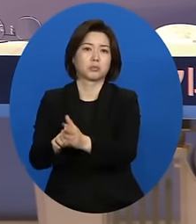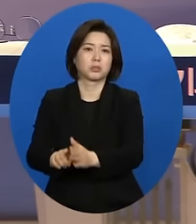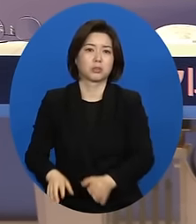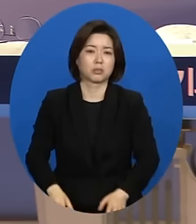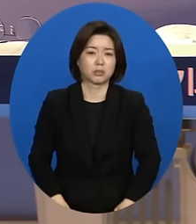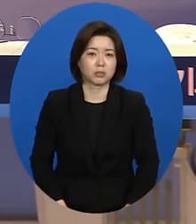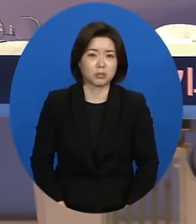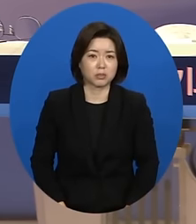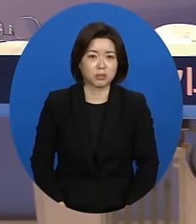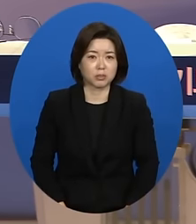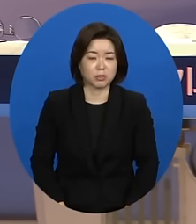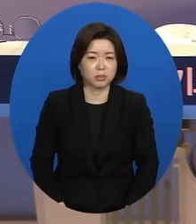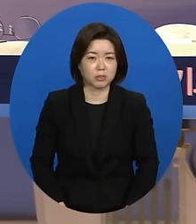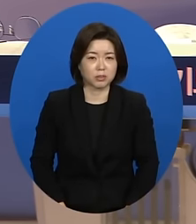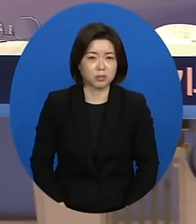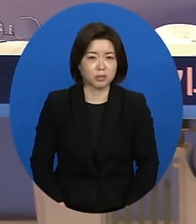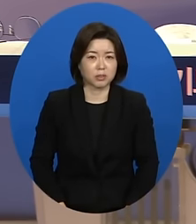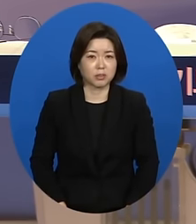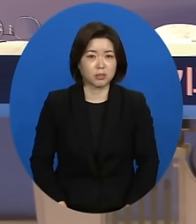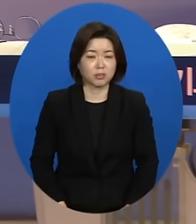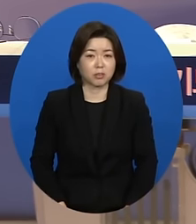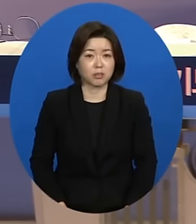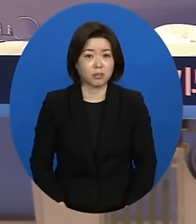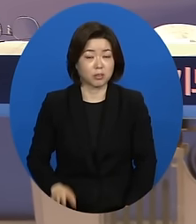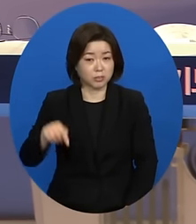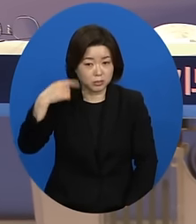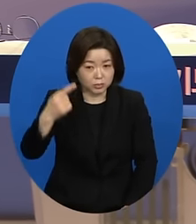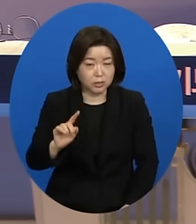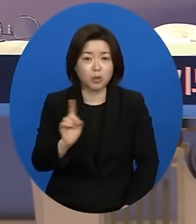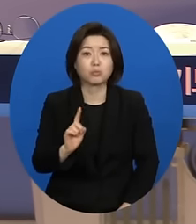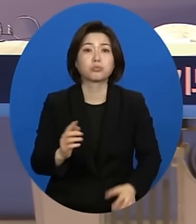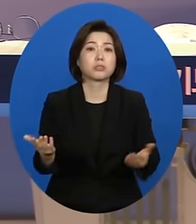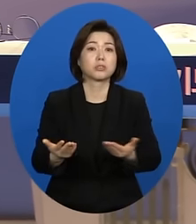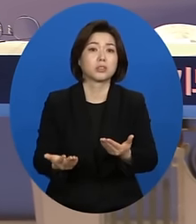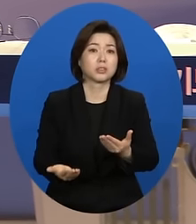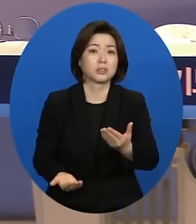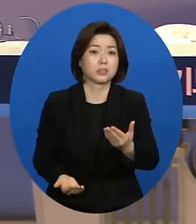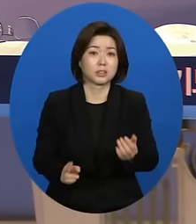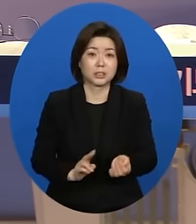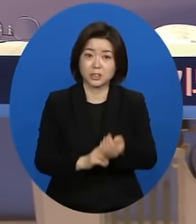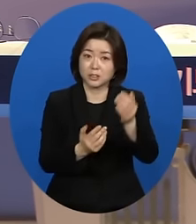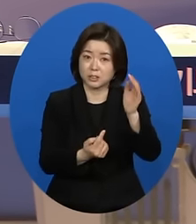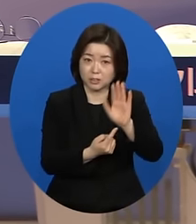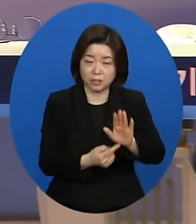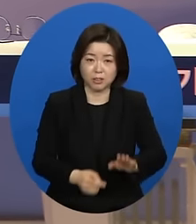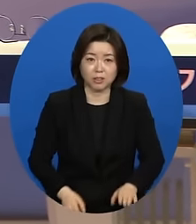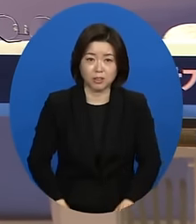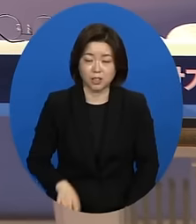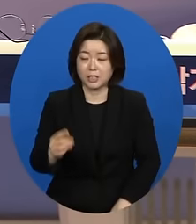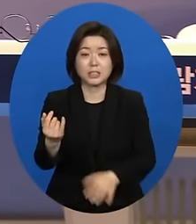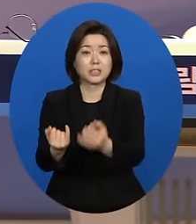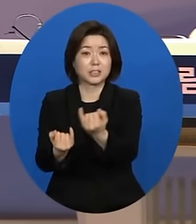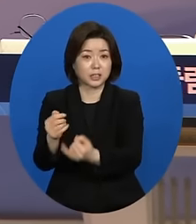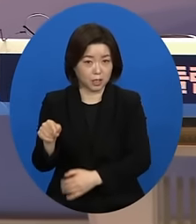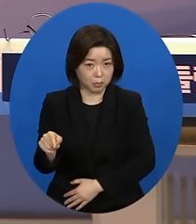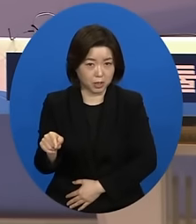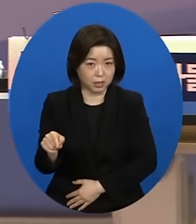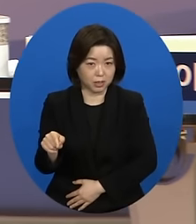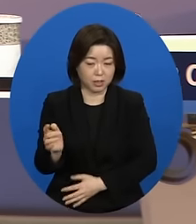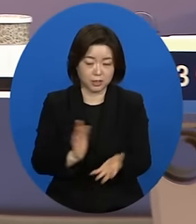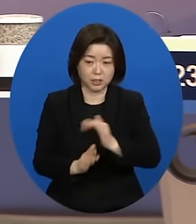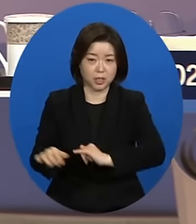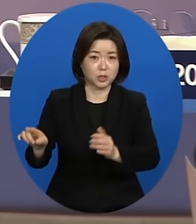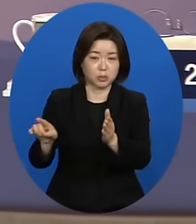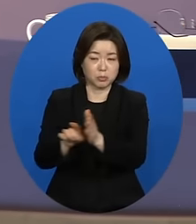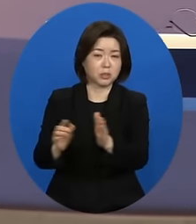끝날까요? 무슨 일이 벌어졌는지 아세요? 그 자매가 예수를 믿는